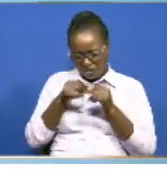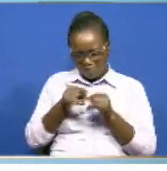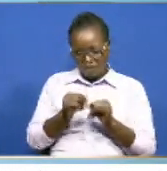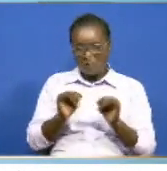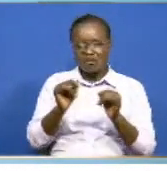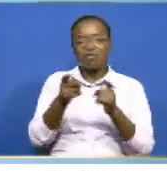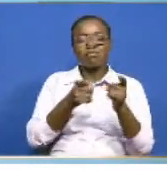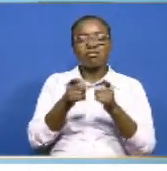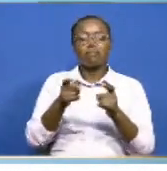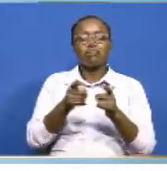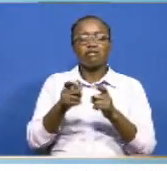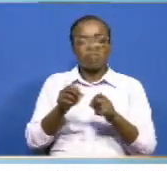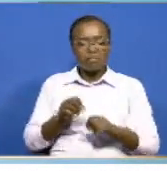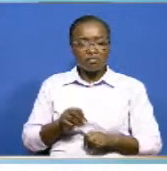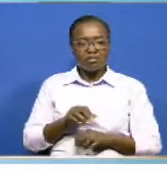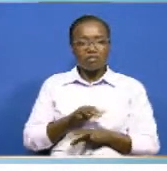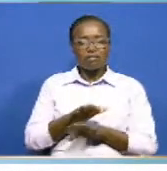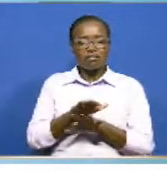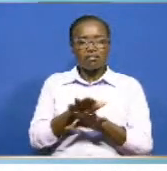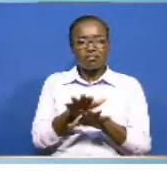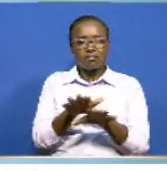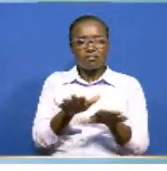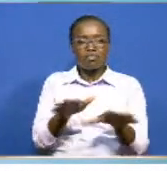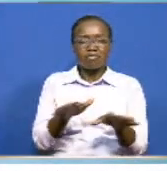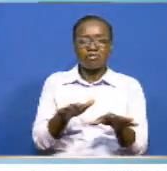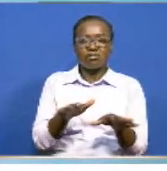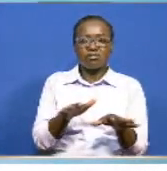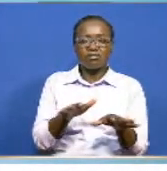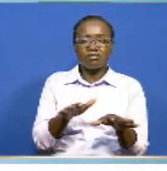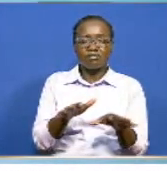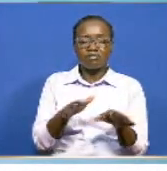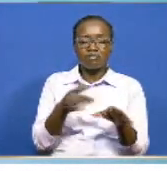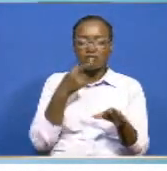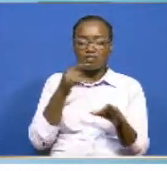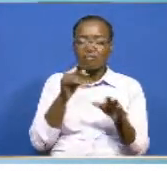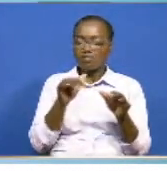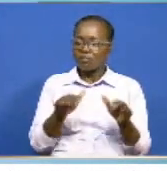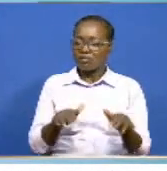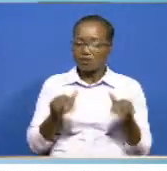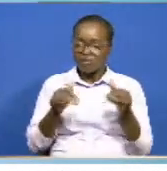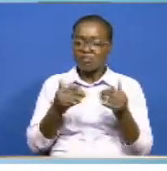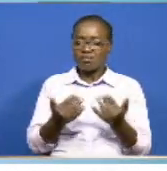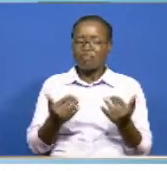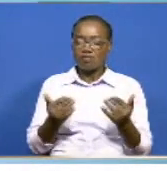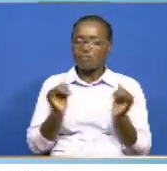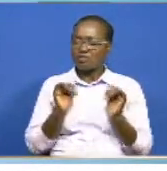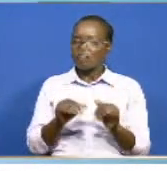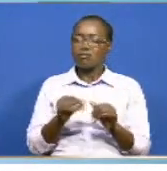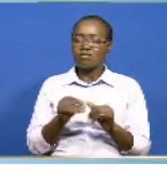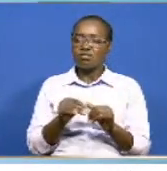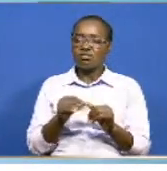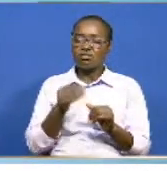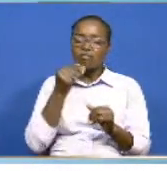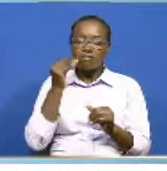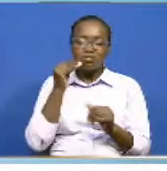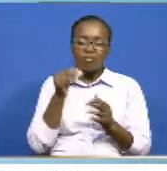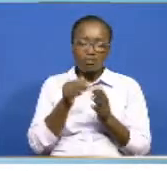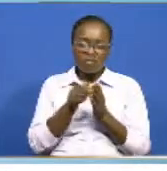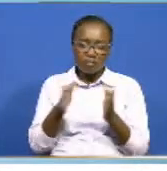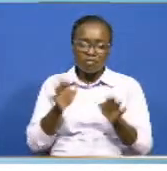kwa ugonjwa huu wa corona, walisema ngoja watoto wakae nyumbani ili watafungua shule pole